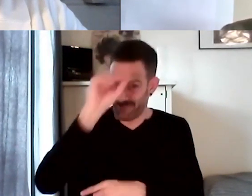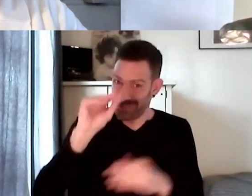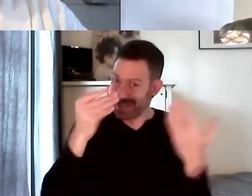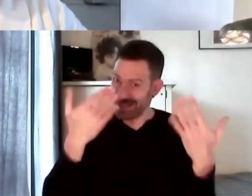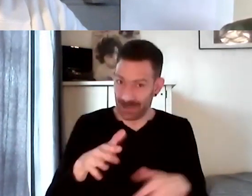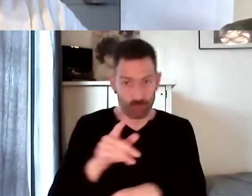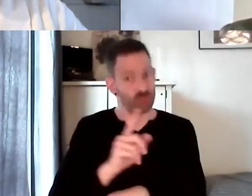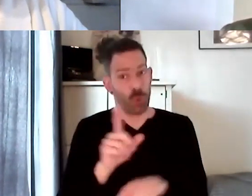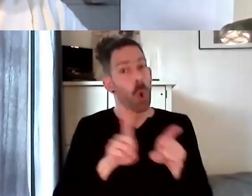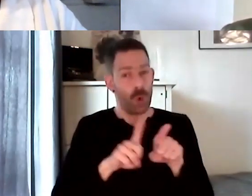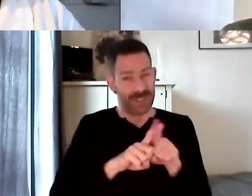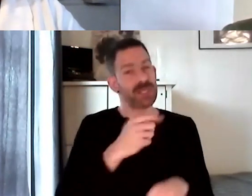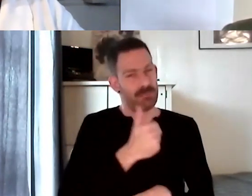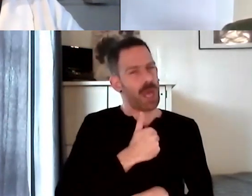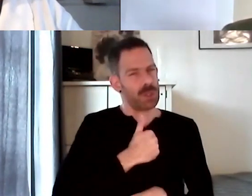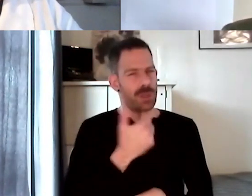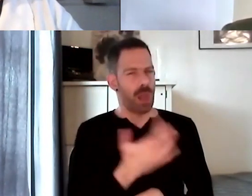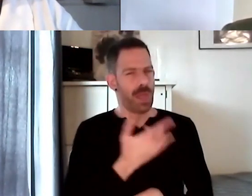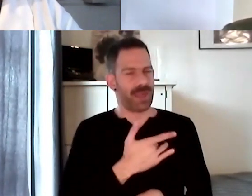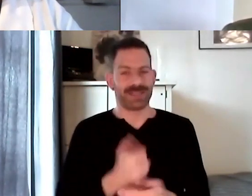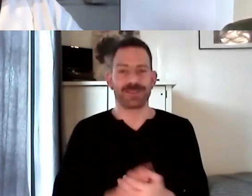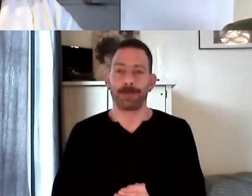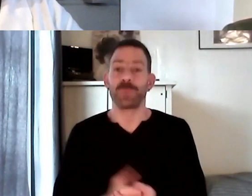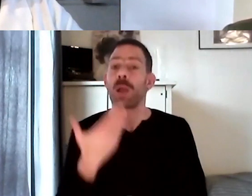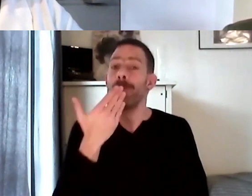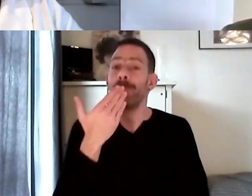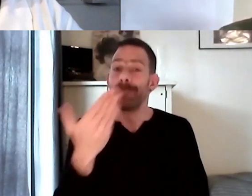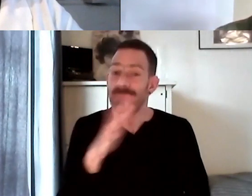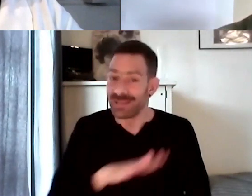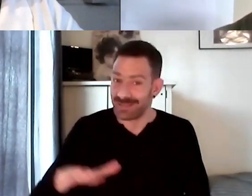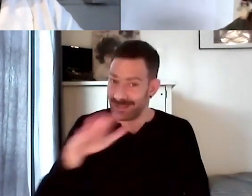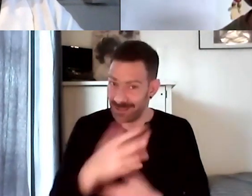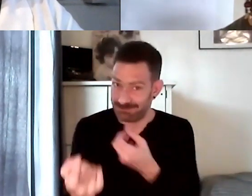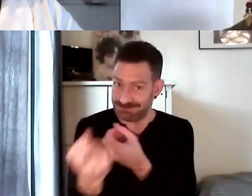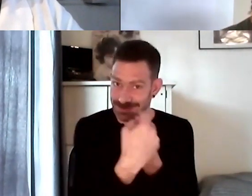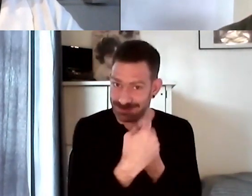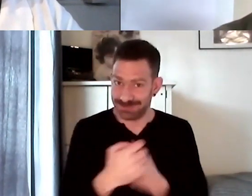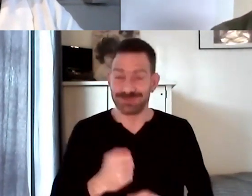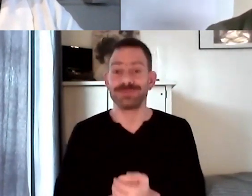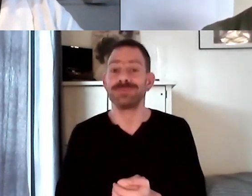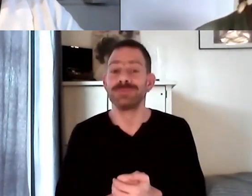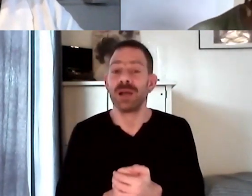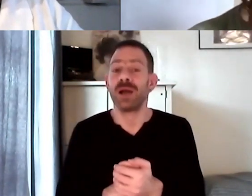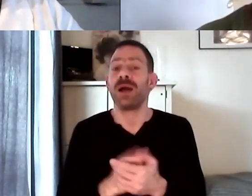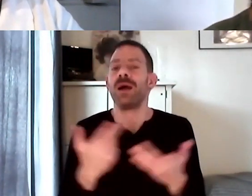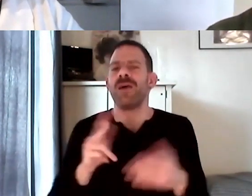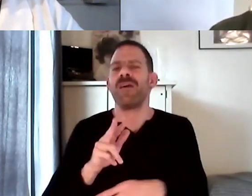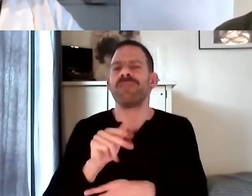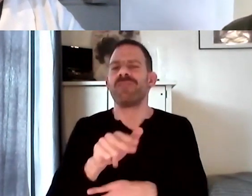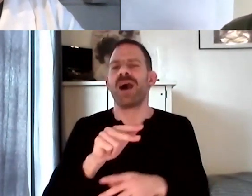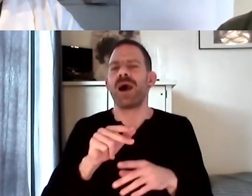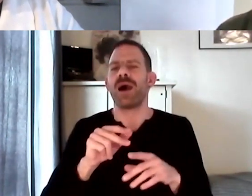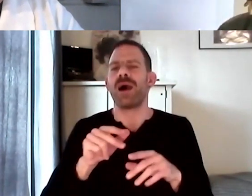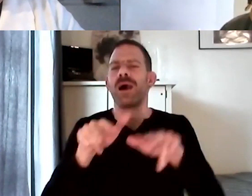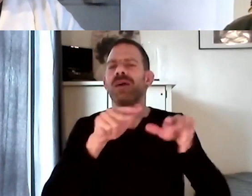cas, je vous remercie beaucoup à tous d'avoir été avec nous. N'hésitez pas, nous allons poster ce webinaire, bien